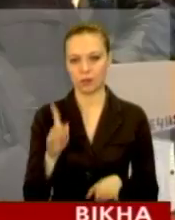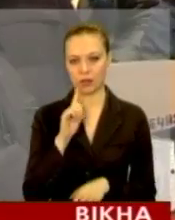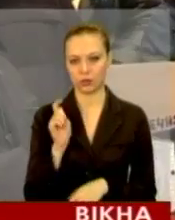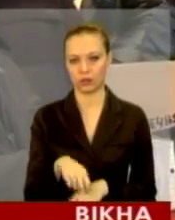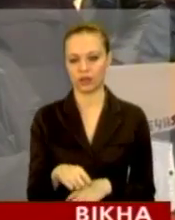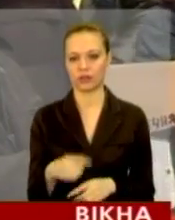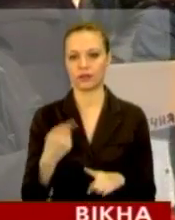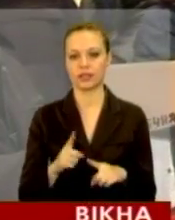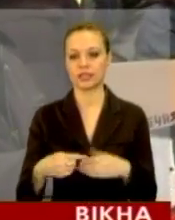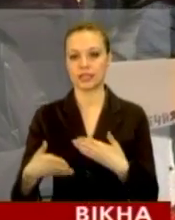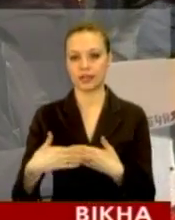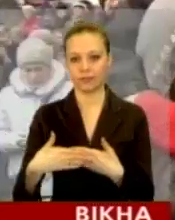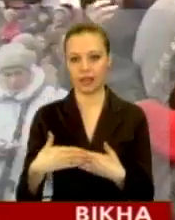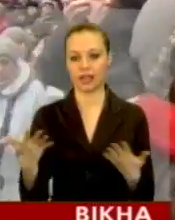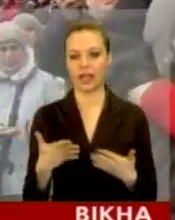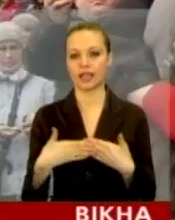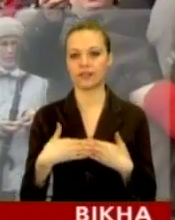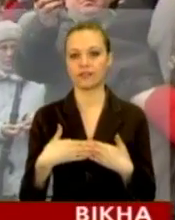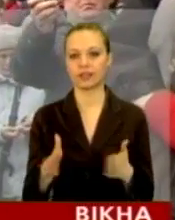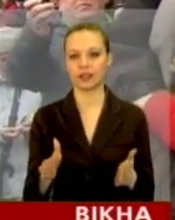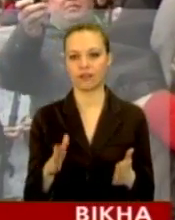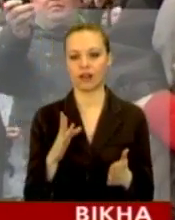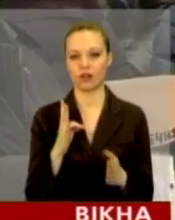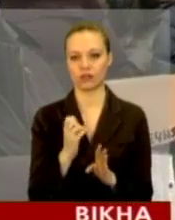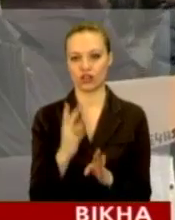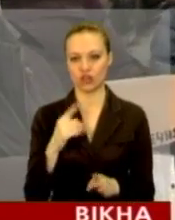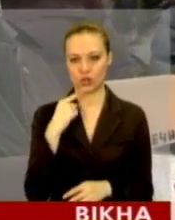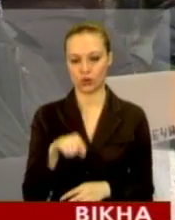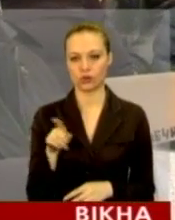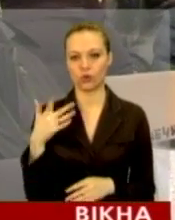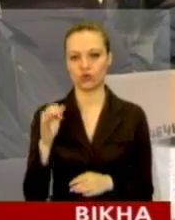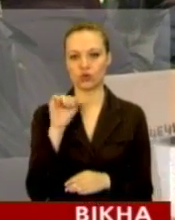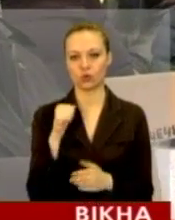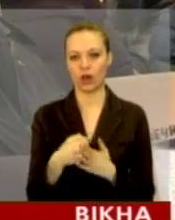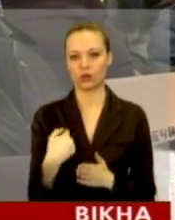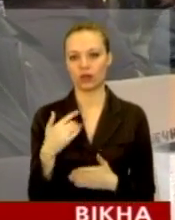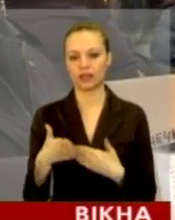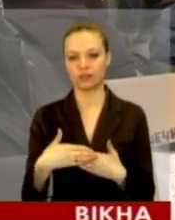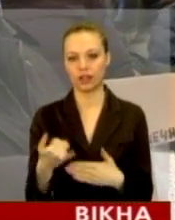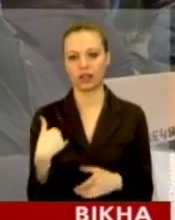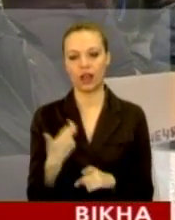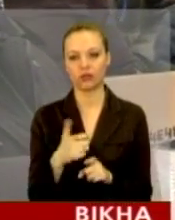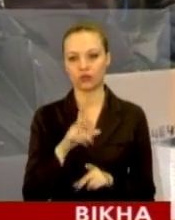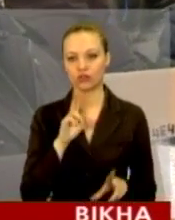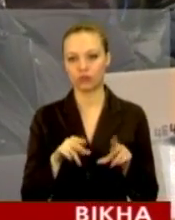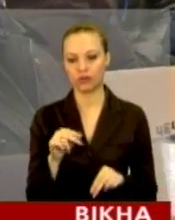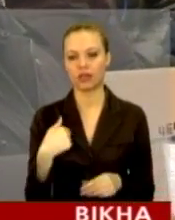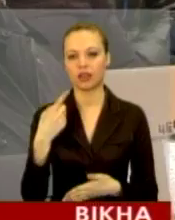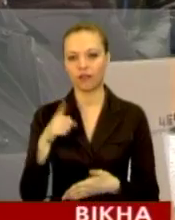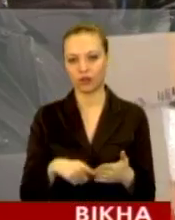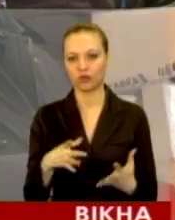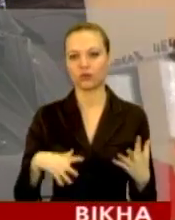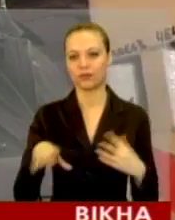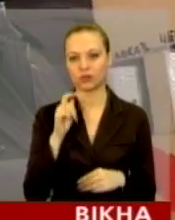Україну. Це двері, які відкриває по черзі Росія. Ось вона вже стукає до нас у двері. Я дуже сподіваюся, я вірю, що